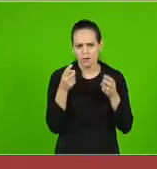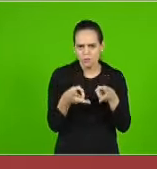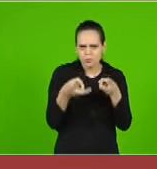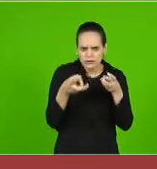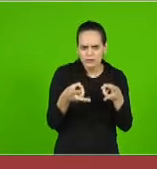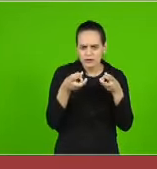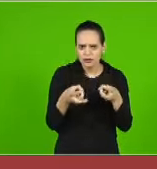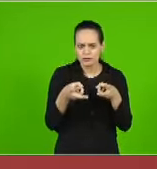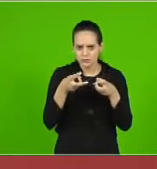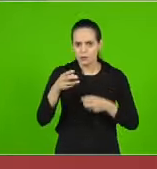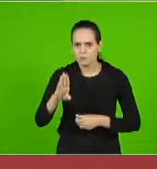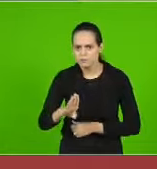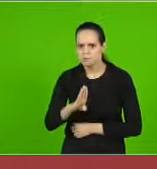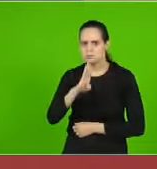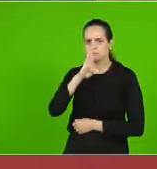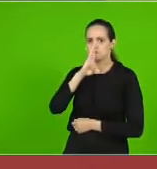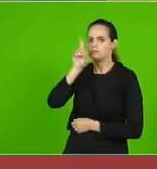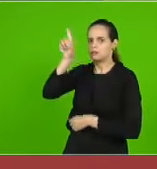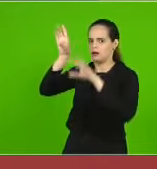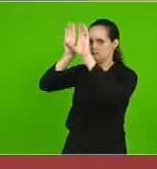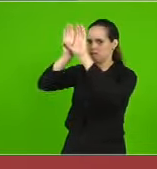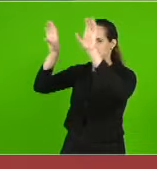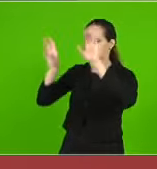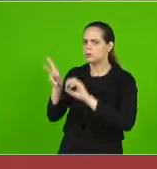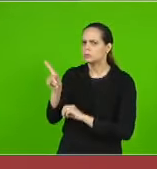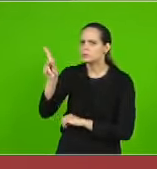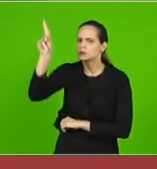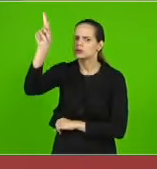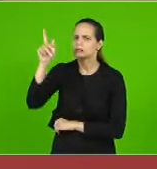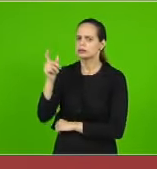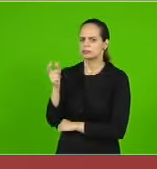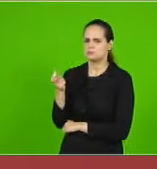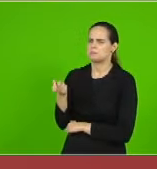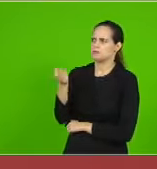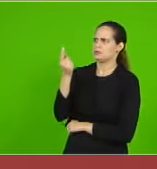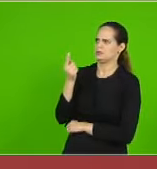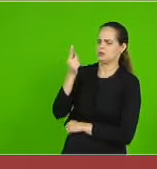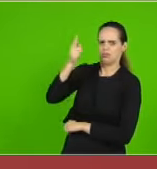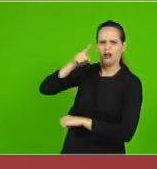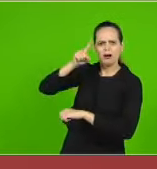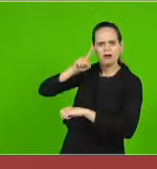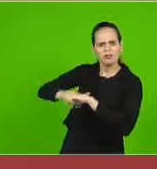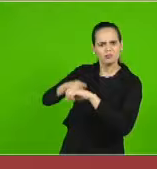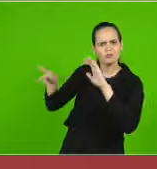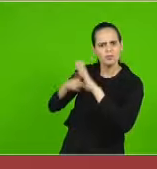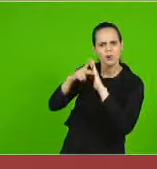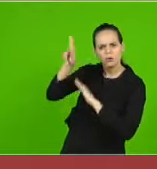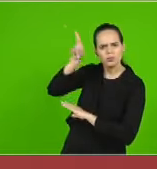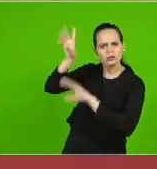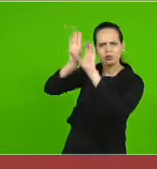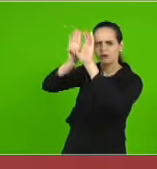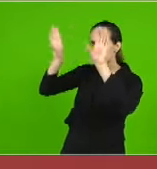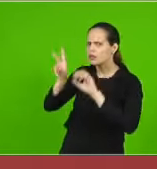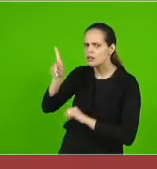в тексте здесь выражено событие странное, явление странное в этой частичке